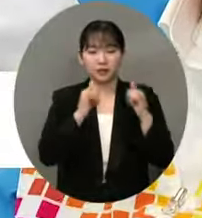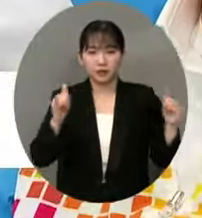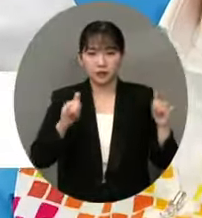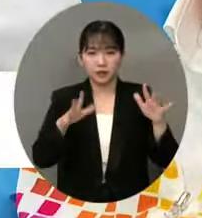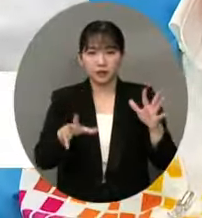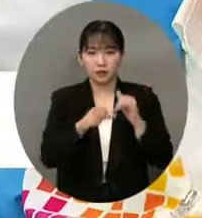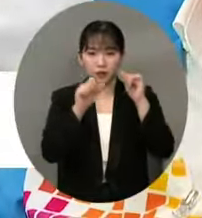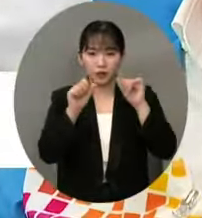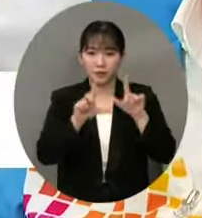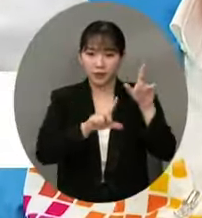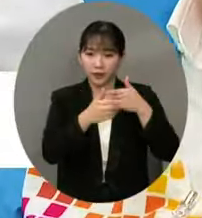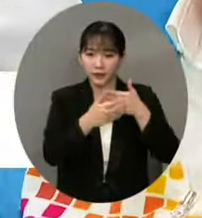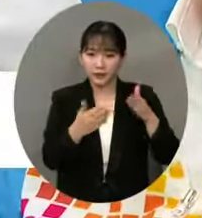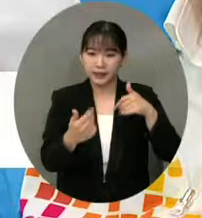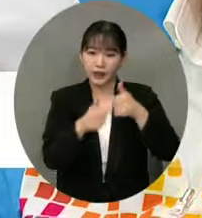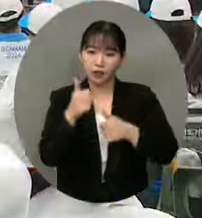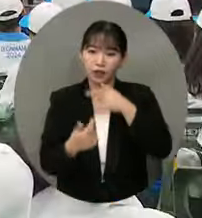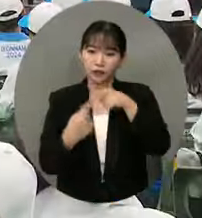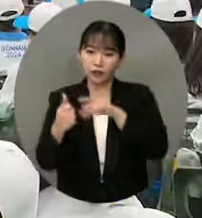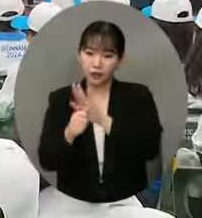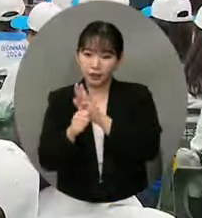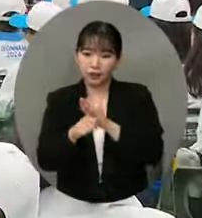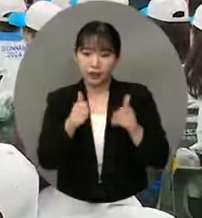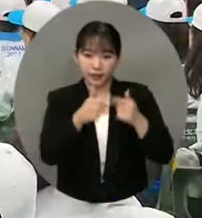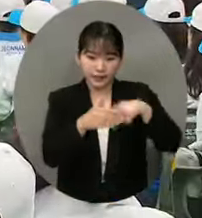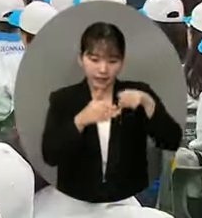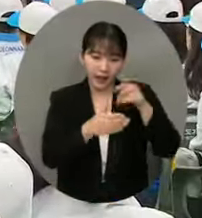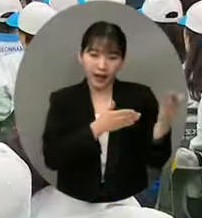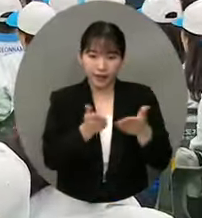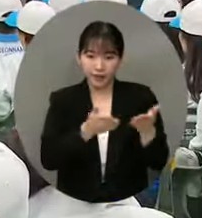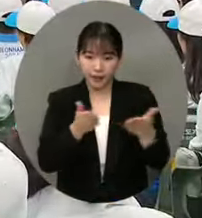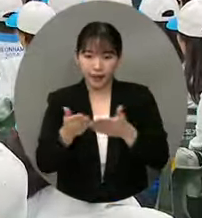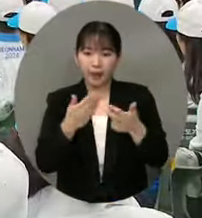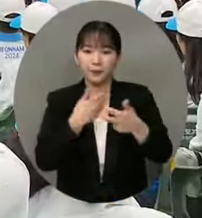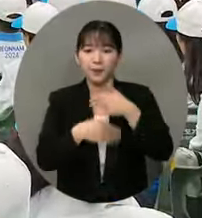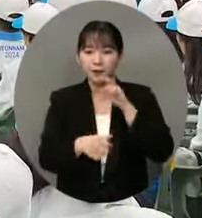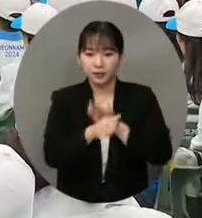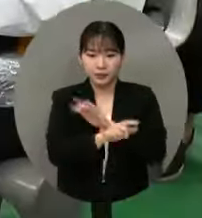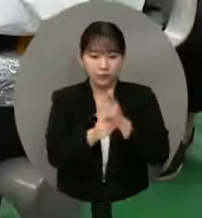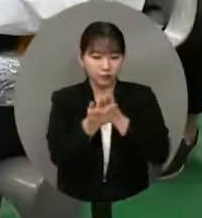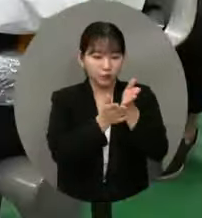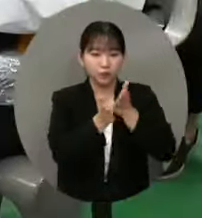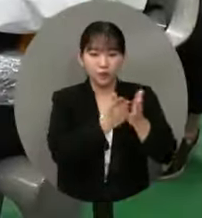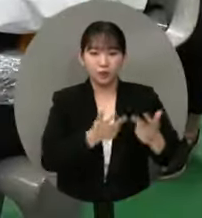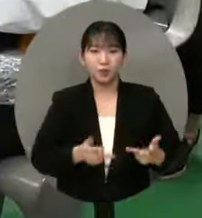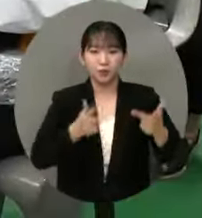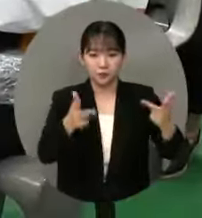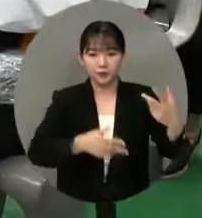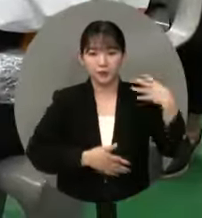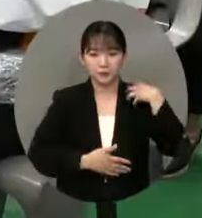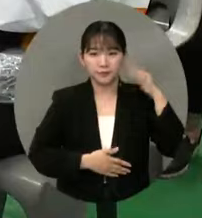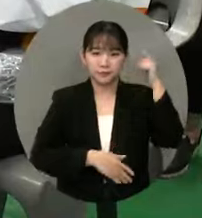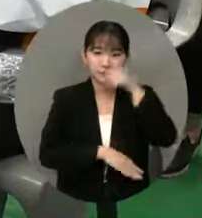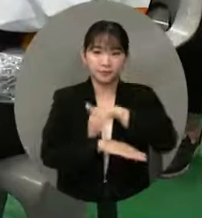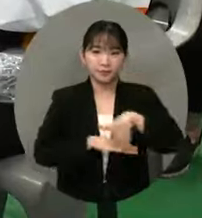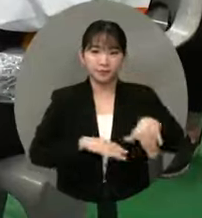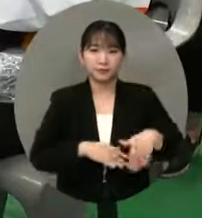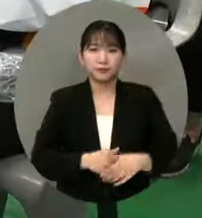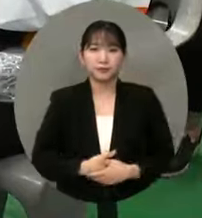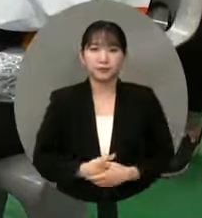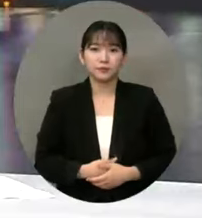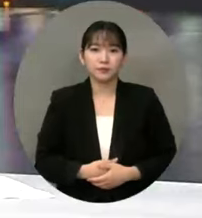자원봉사자들은 종합상황실과 경기운영지원, 경기장 안내와 의료지원 등 다양한 분야에서 봉사활동을 펼칠 예정입니다.